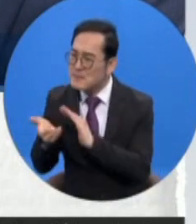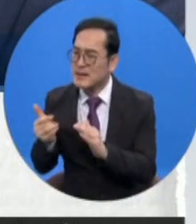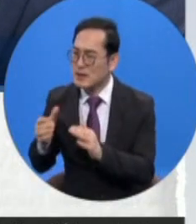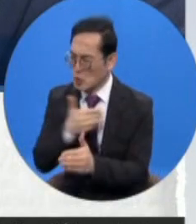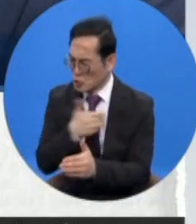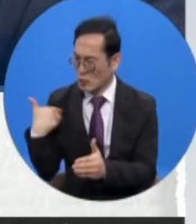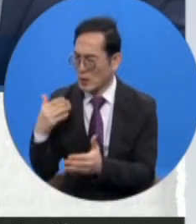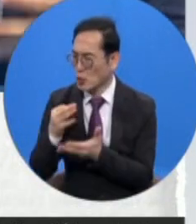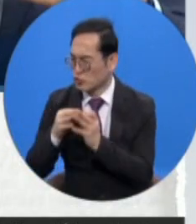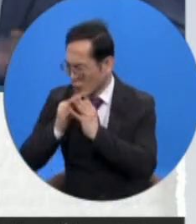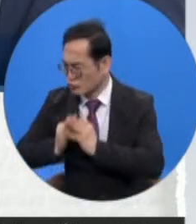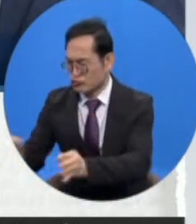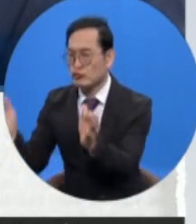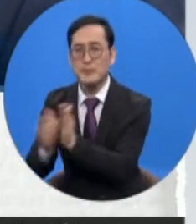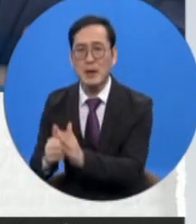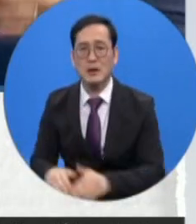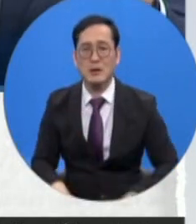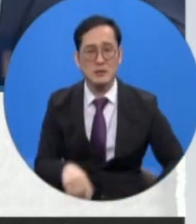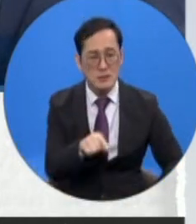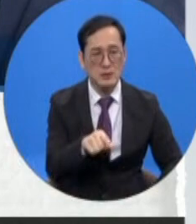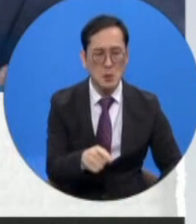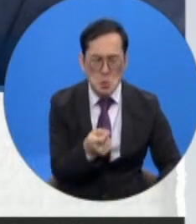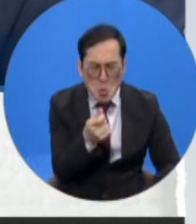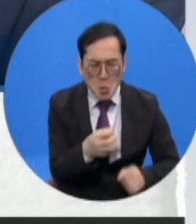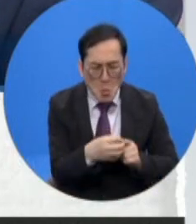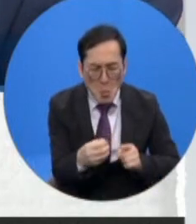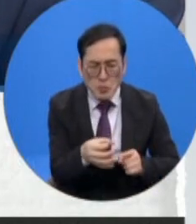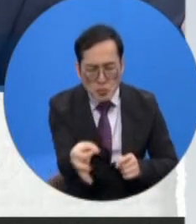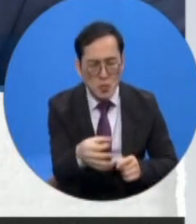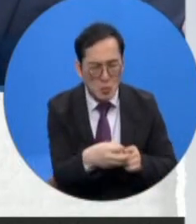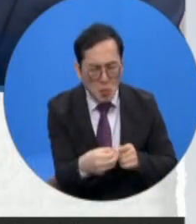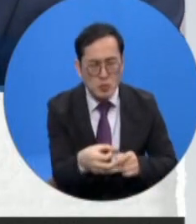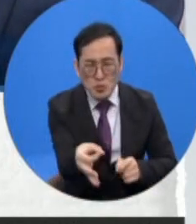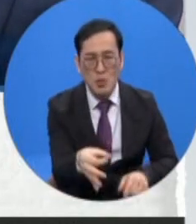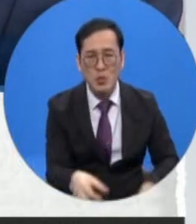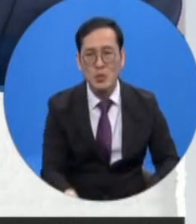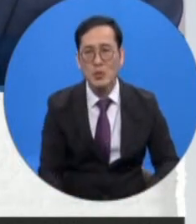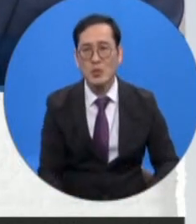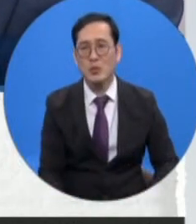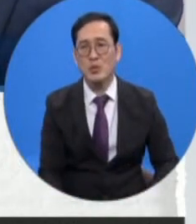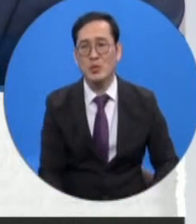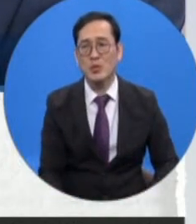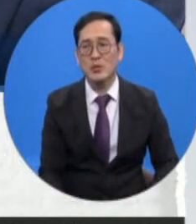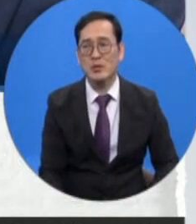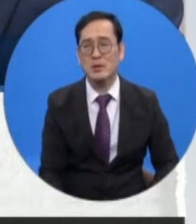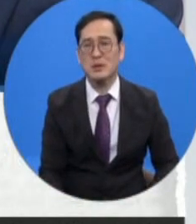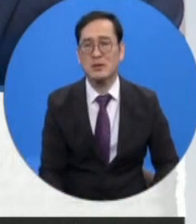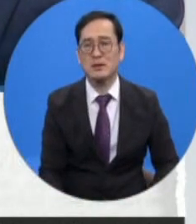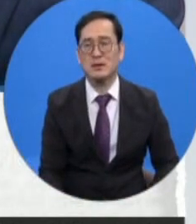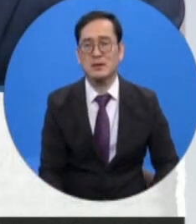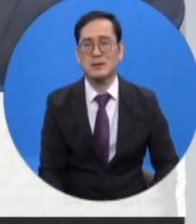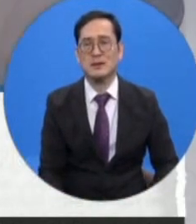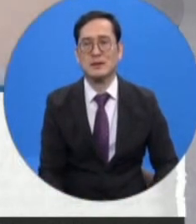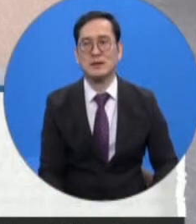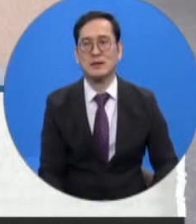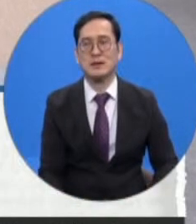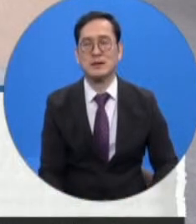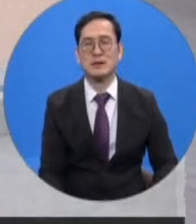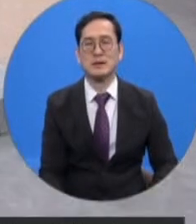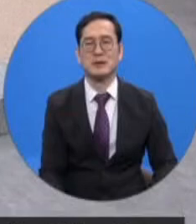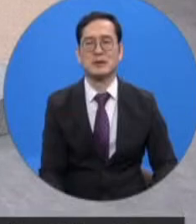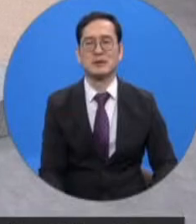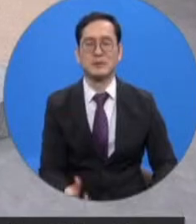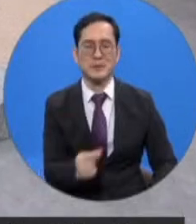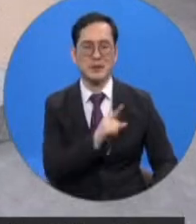어떤 말하자면 사과와 또 조치에 대한 어떤 반응이 있을 것이다. 예. 그렇게 생각이 듭니다. 대통령의 낙관어린